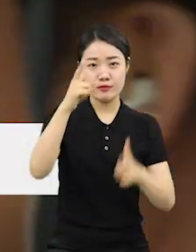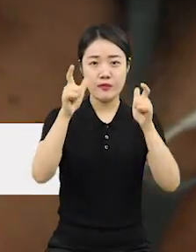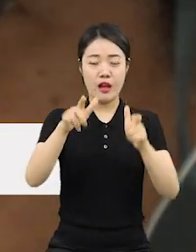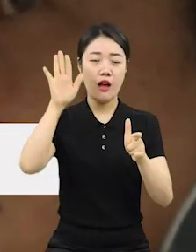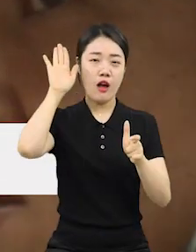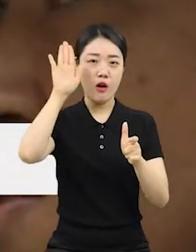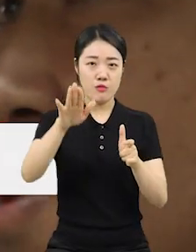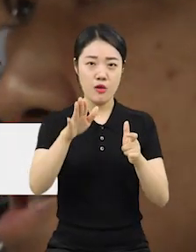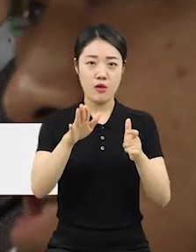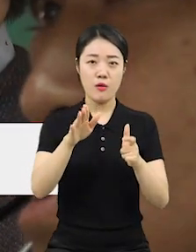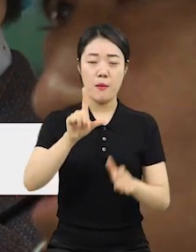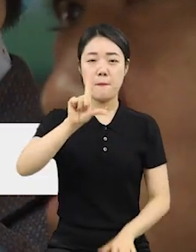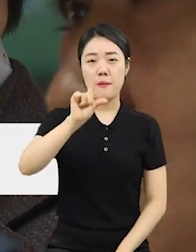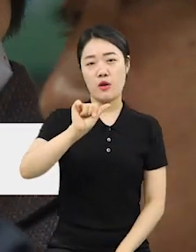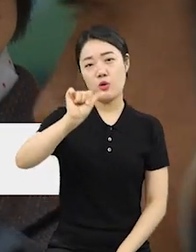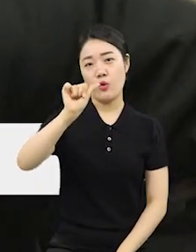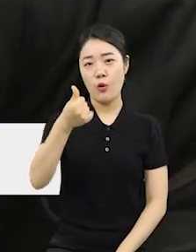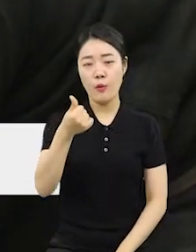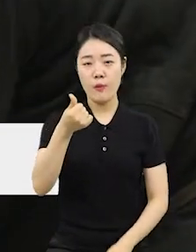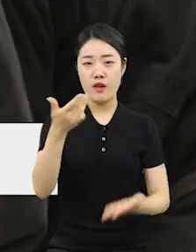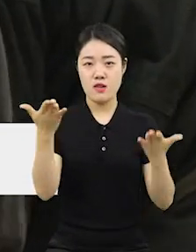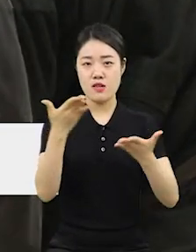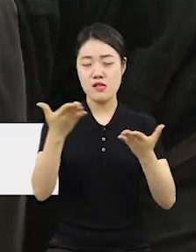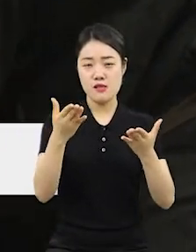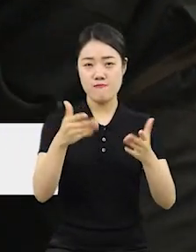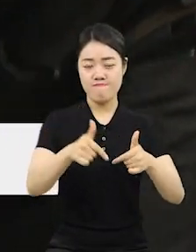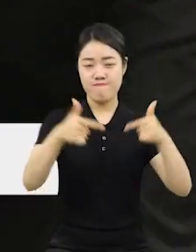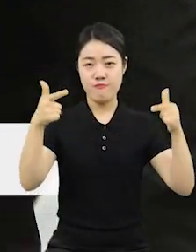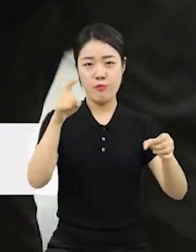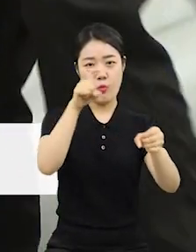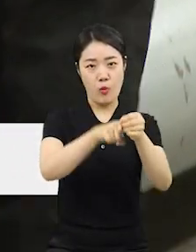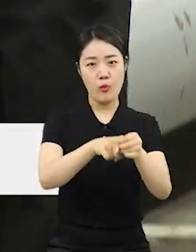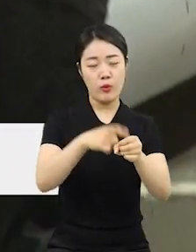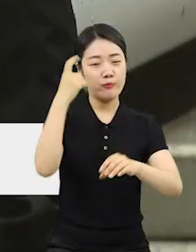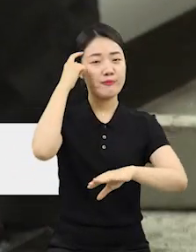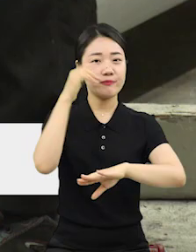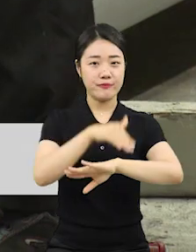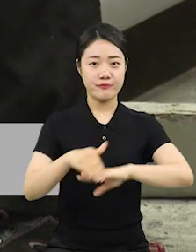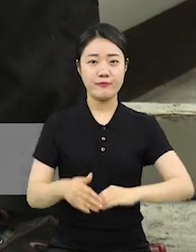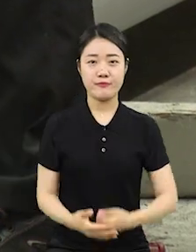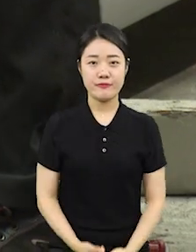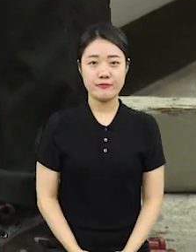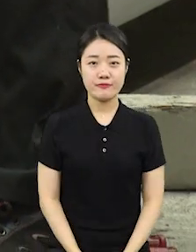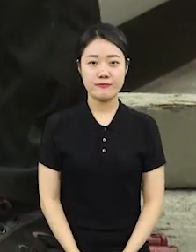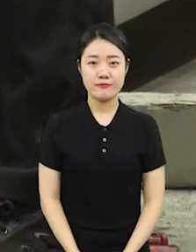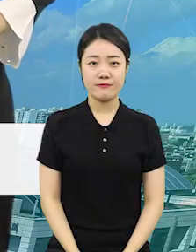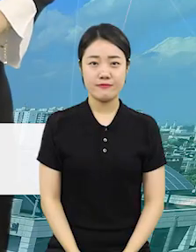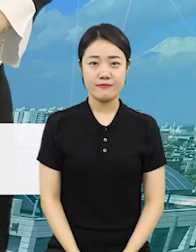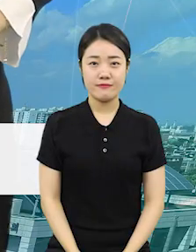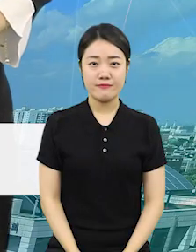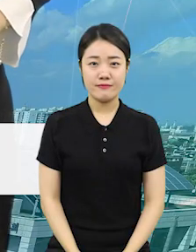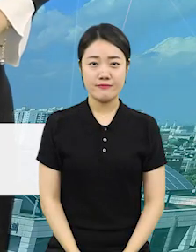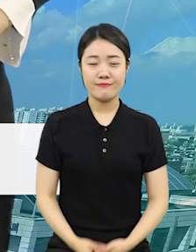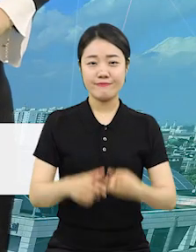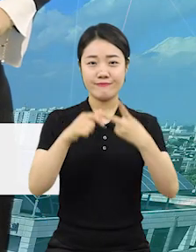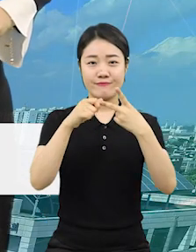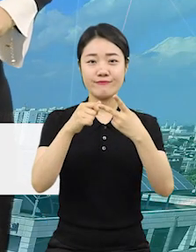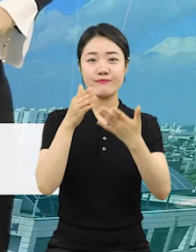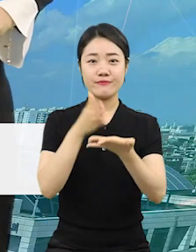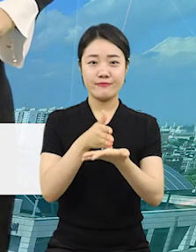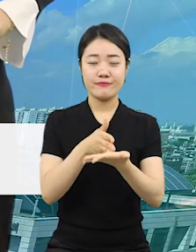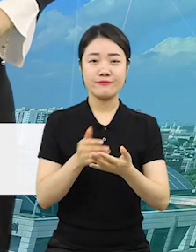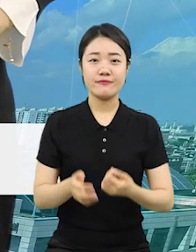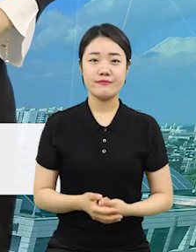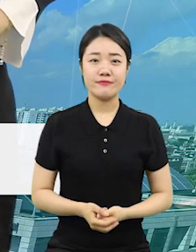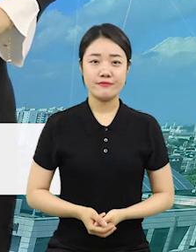부평구는 앞으로도 1,552개 일자리 창출을 목표로 달려갈 계획이라고 밝혔습니다. 다음